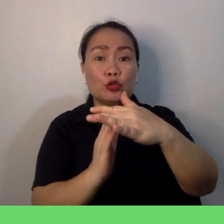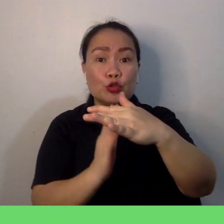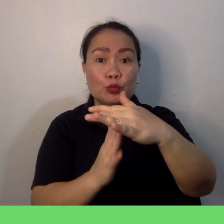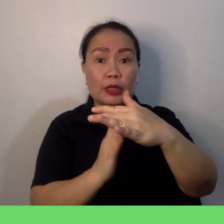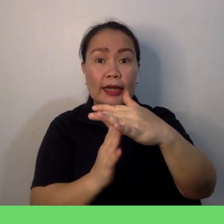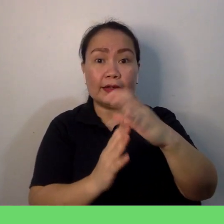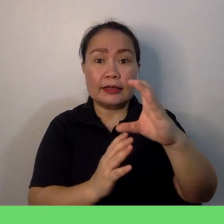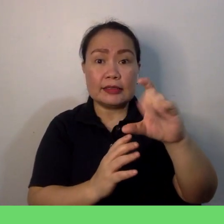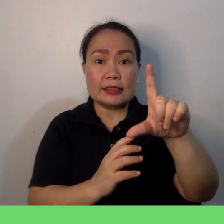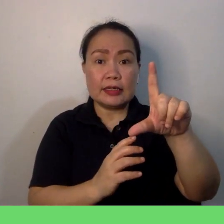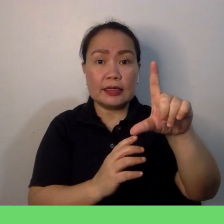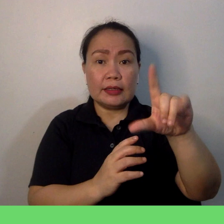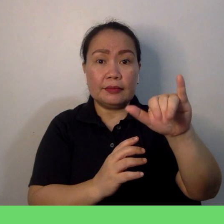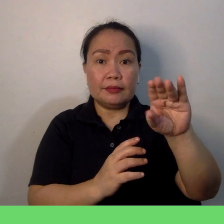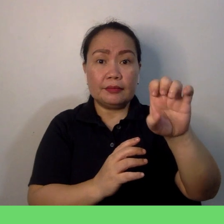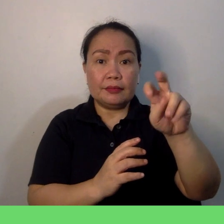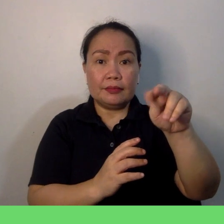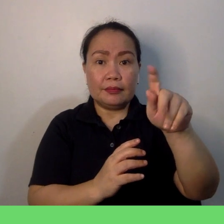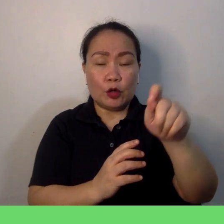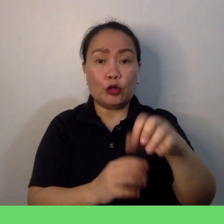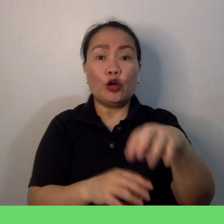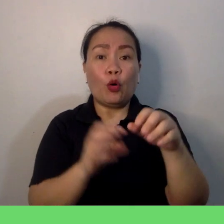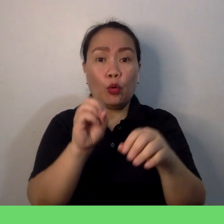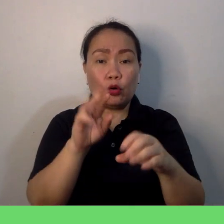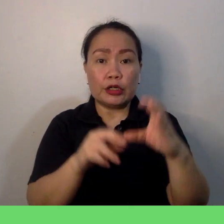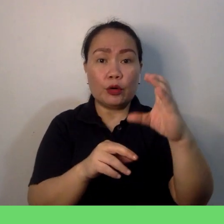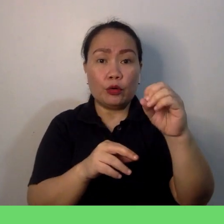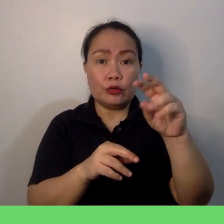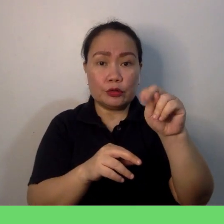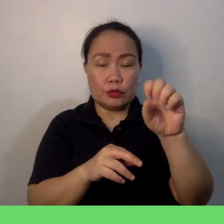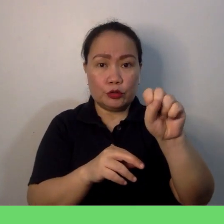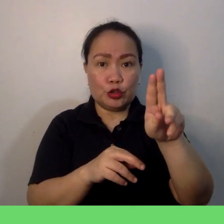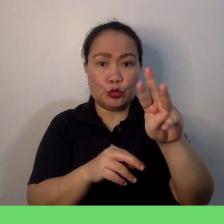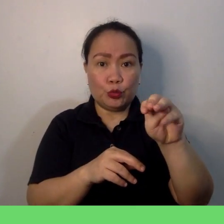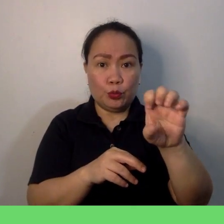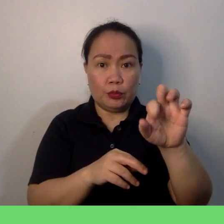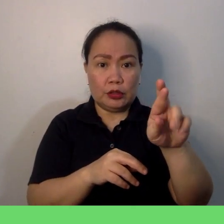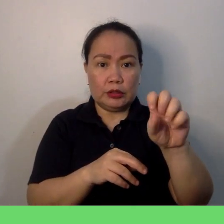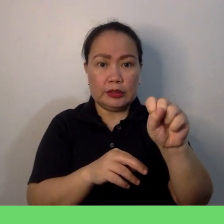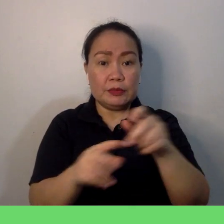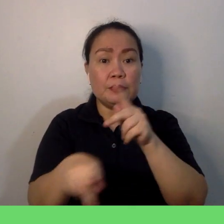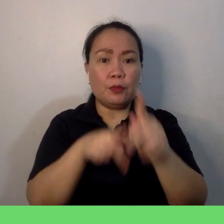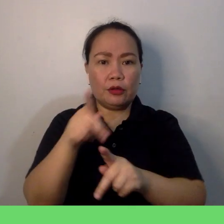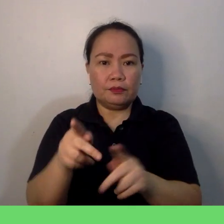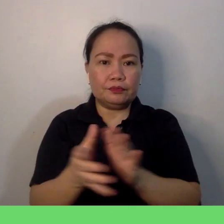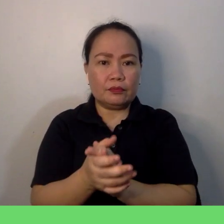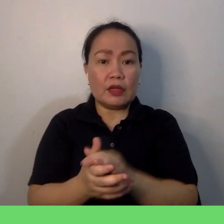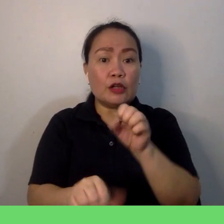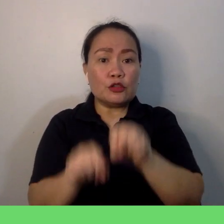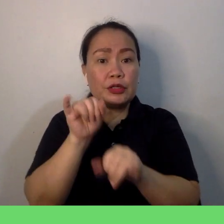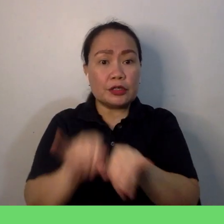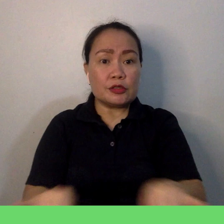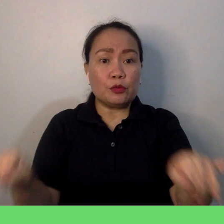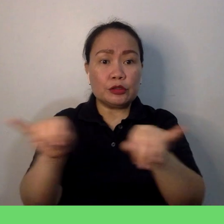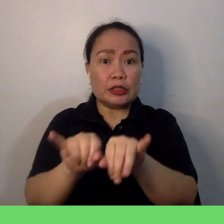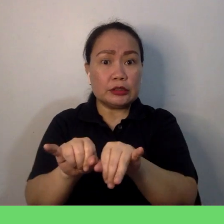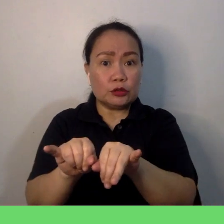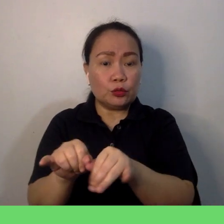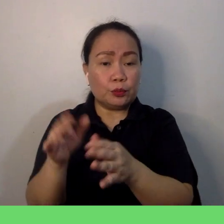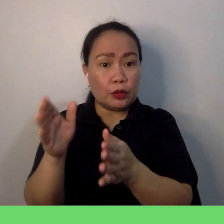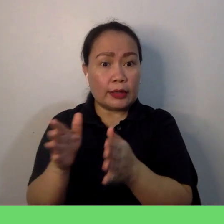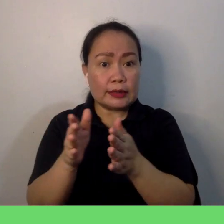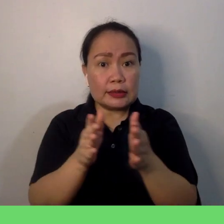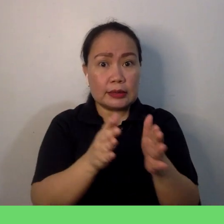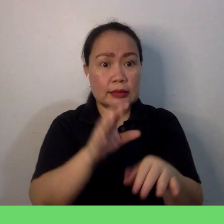consumers. So ano po bang ibig sabihin nito? Kaya dapat it is important to process statistical information effectively